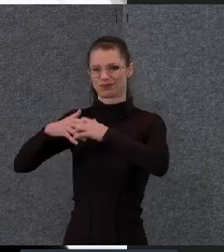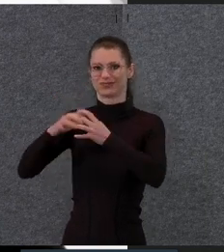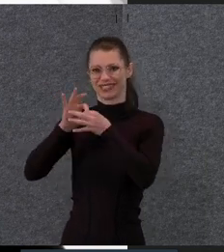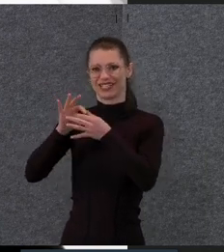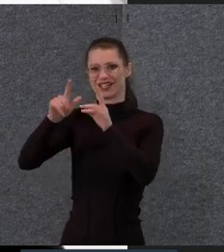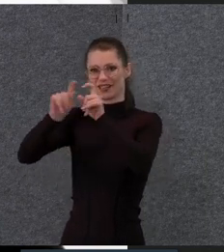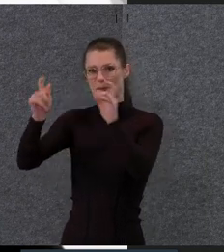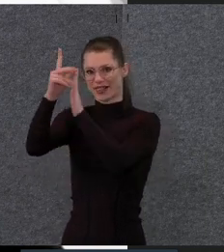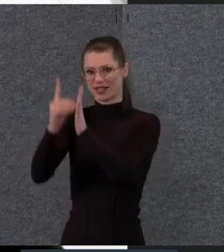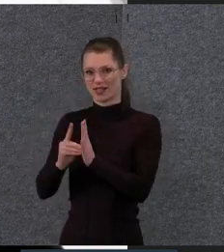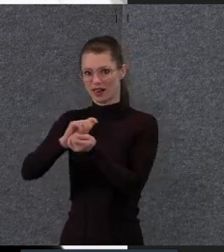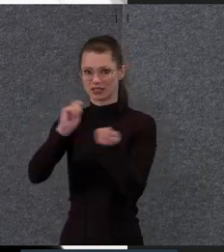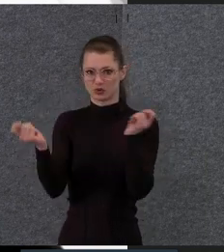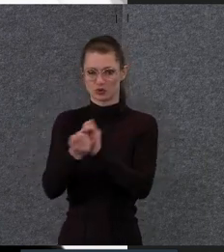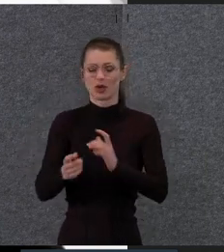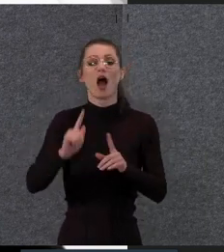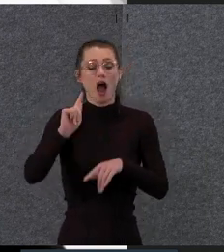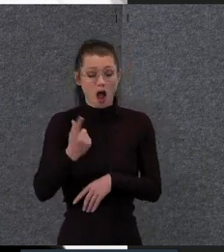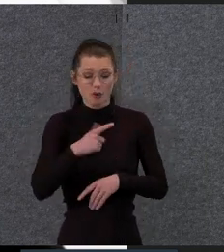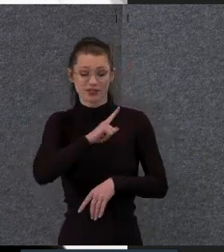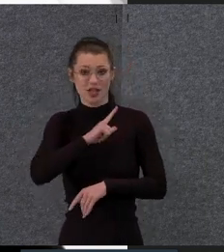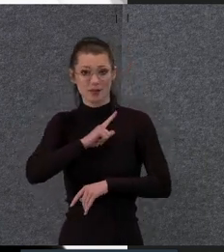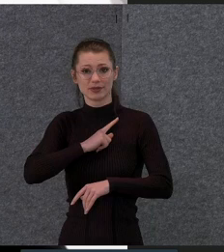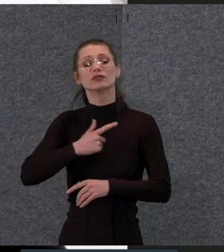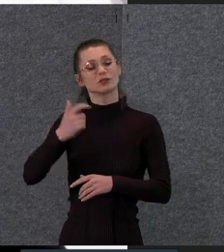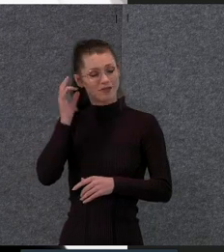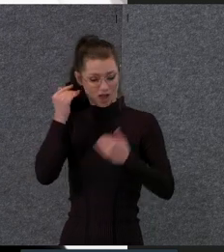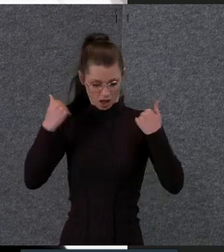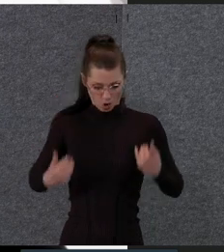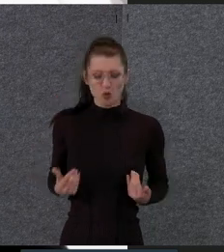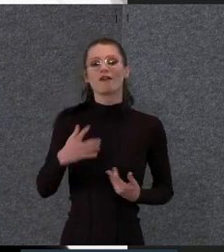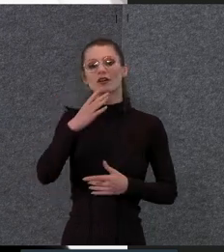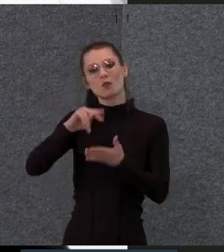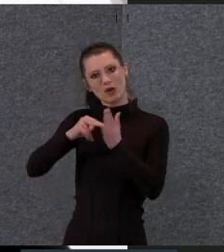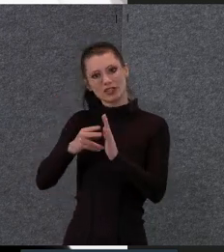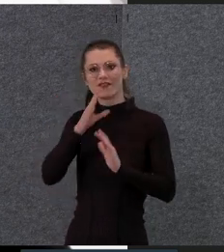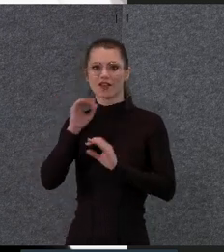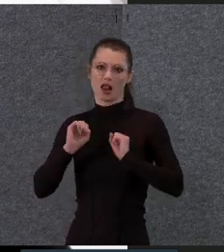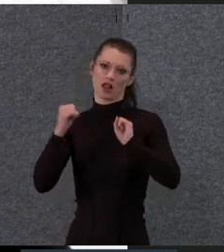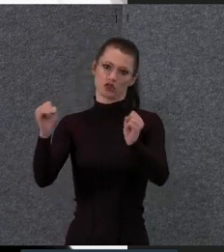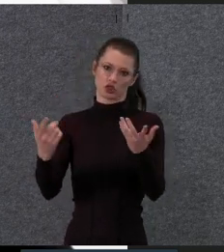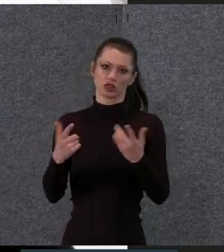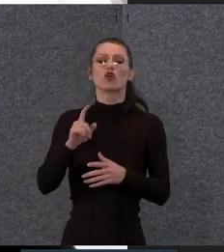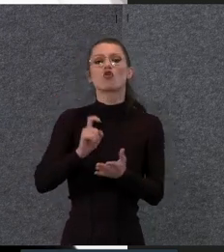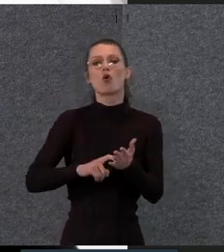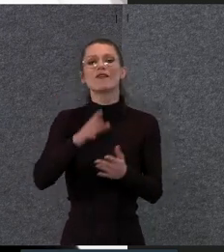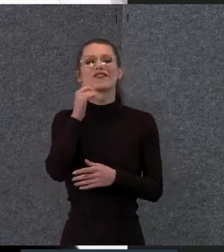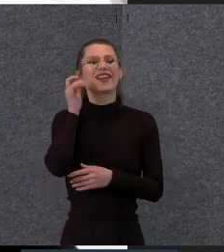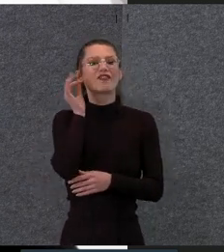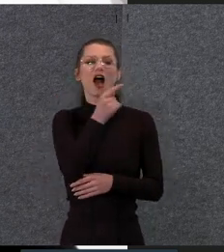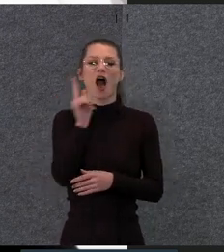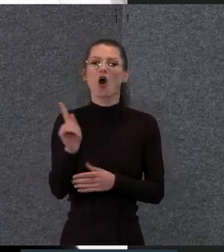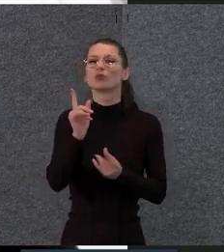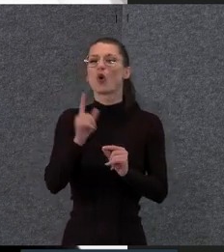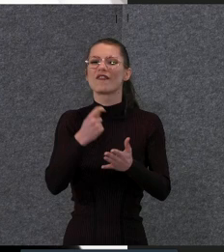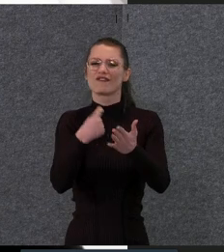entspricht. Außerdem engagiere ich mich als Frau in die Politik, weil viele Frauen sehr gute, wertvolle Ideen haben